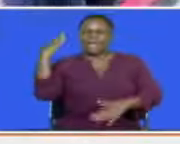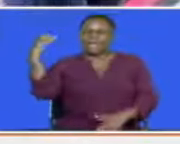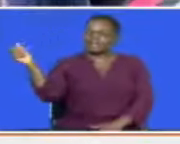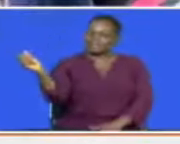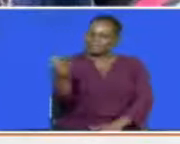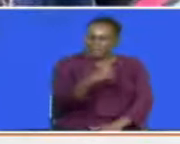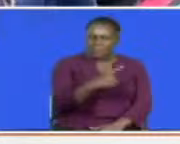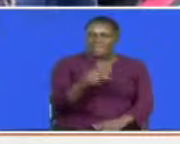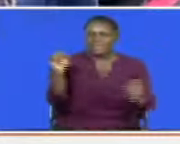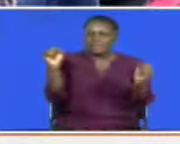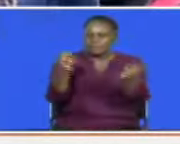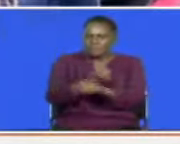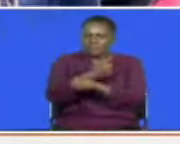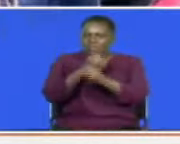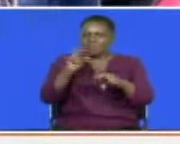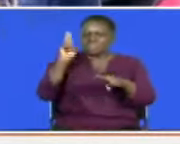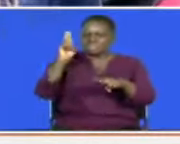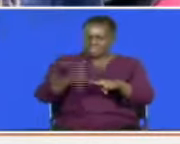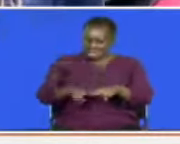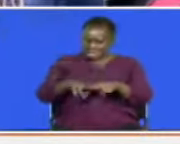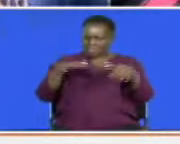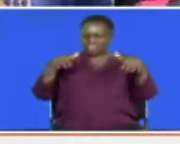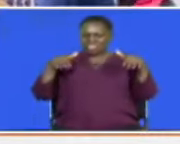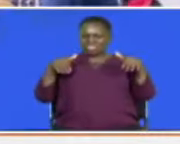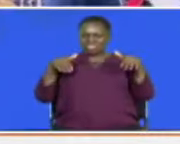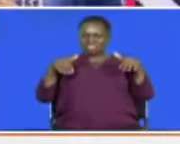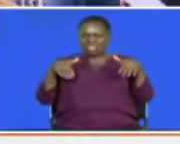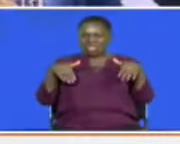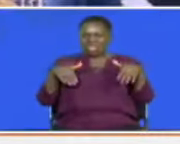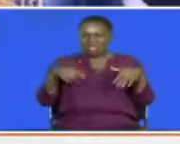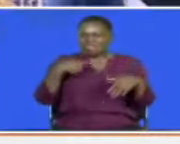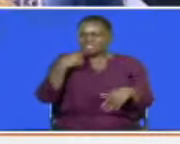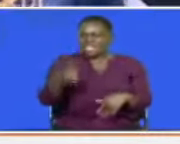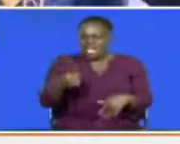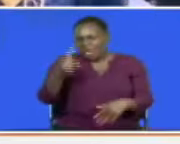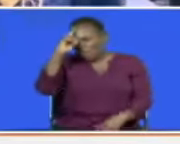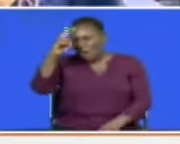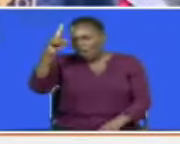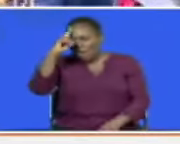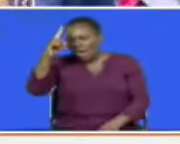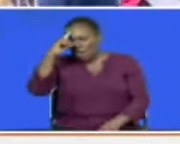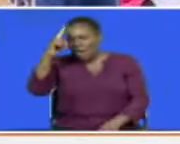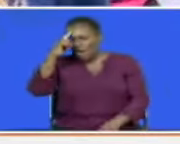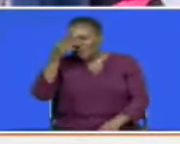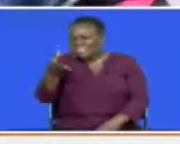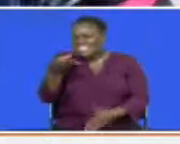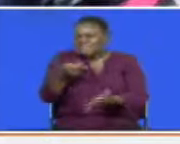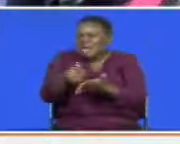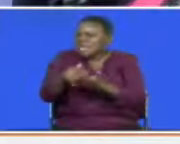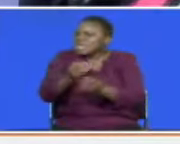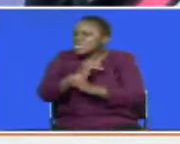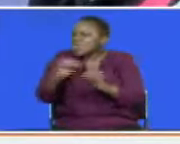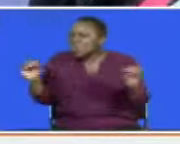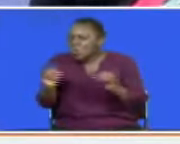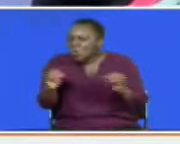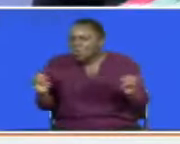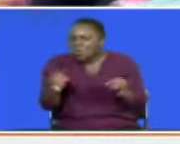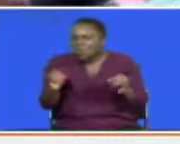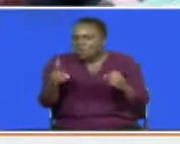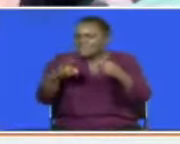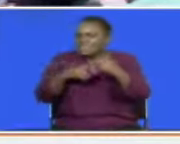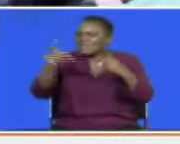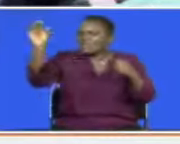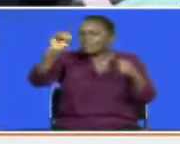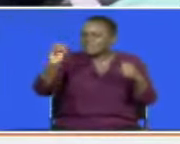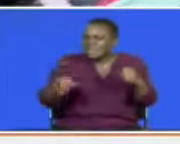uliopita. There's no way we will sit and figures are dropped on us which figures do not translate to the